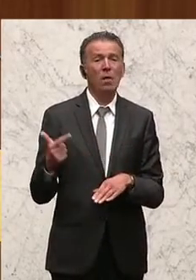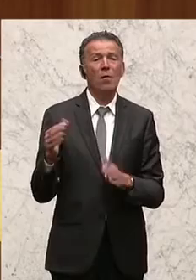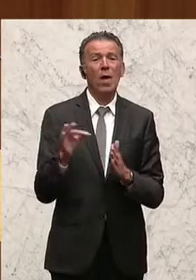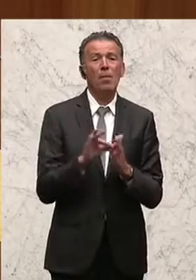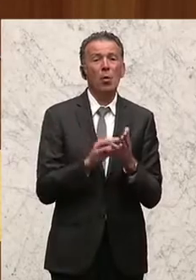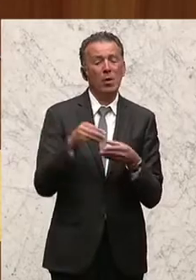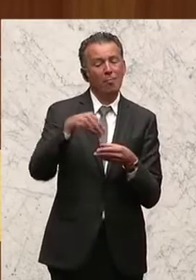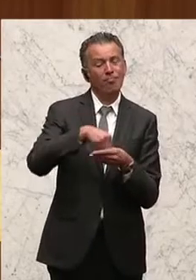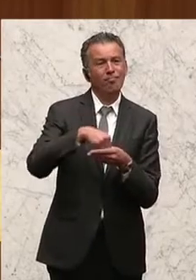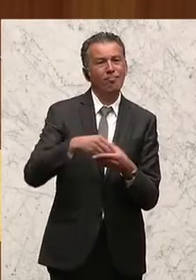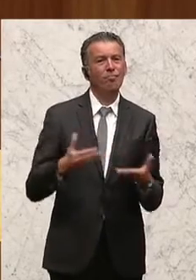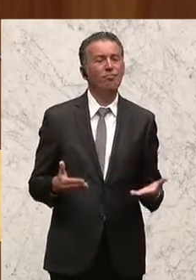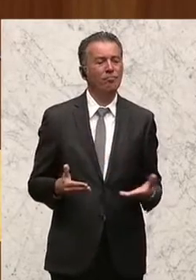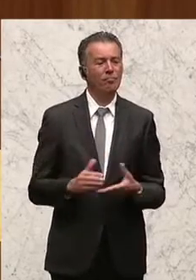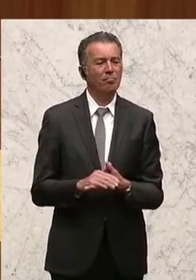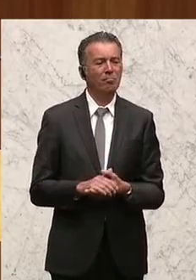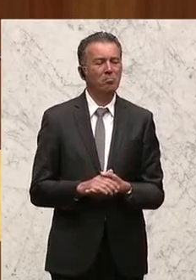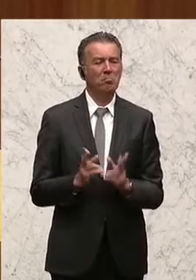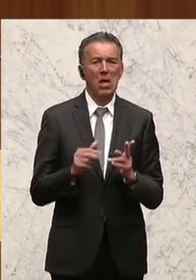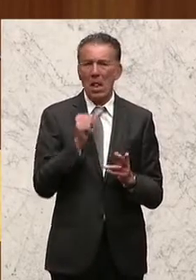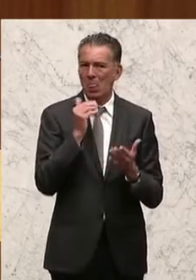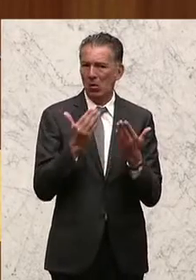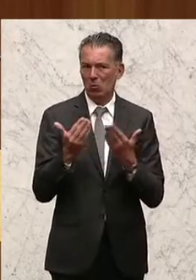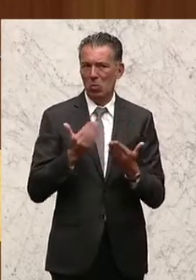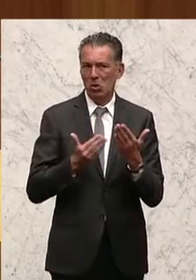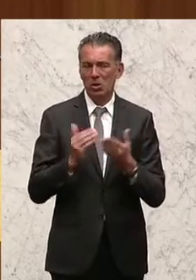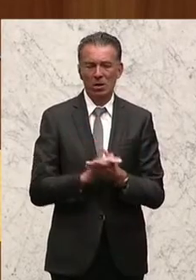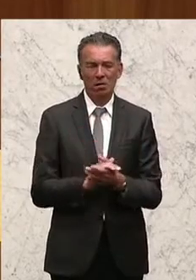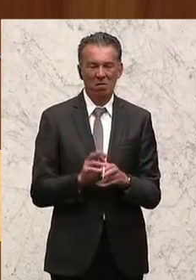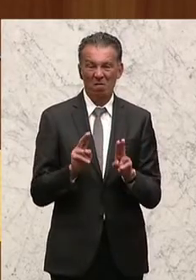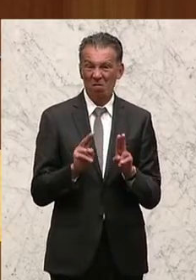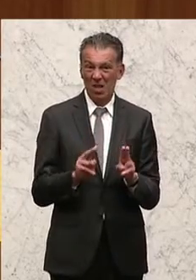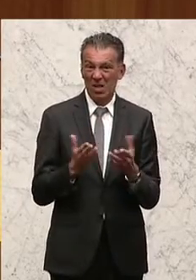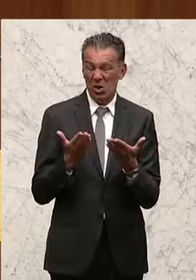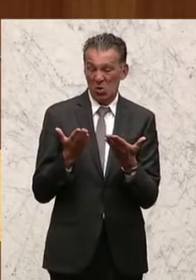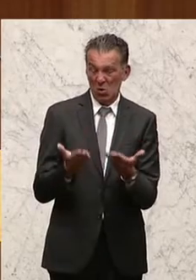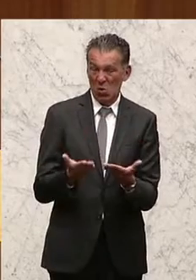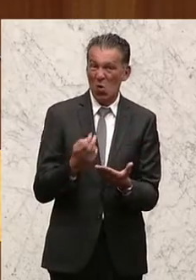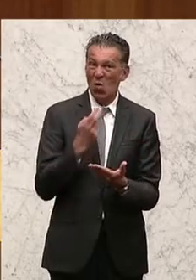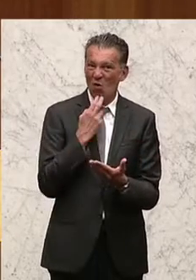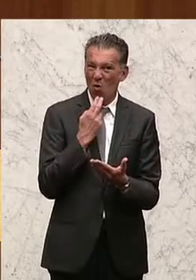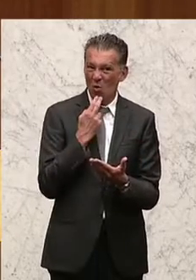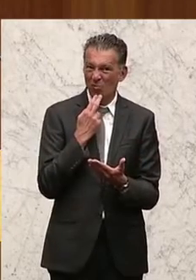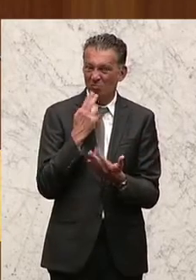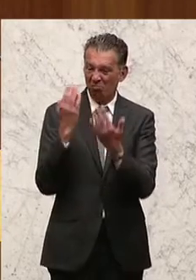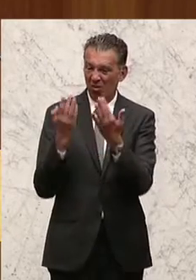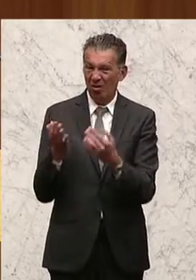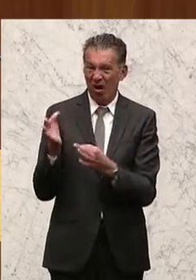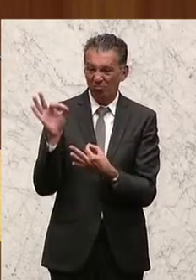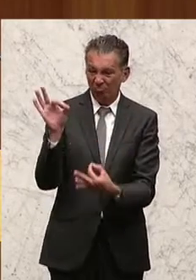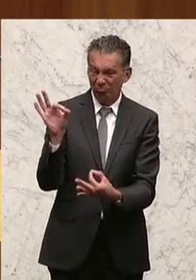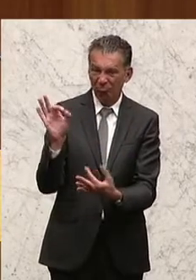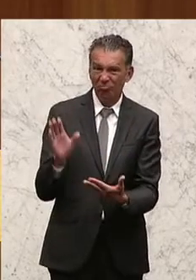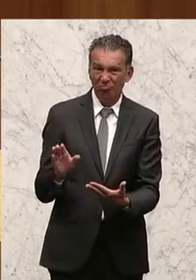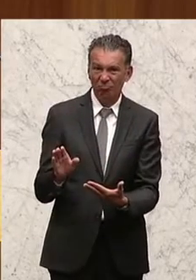Punkte drinnen, wo ich mir nicht vorstellen kann, dass wir das wirklich so wollen, wie es rein zahlenmäßig erfasst ist.